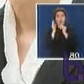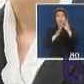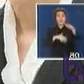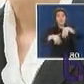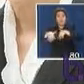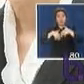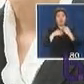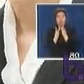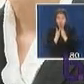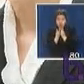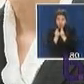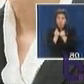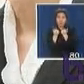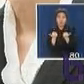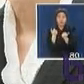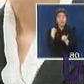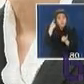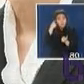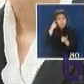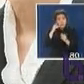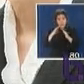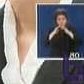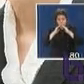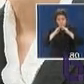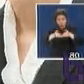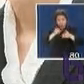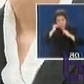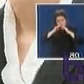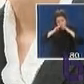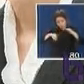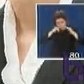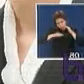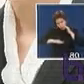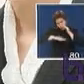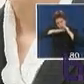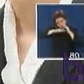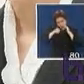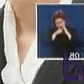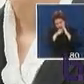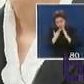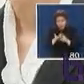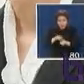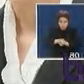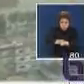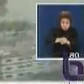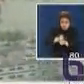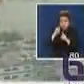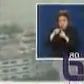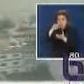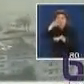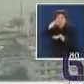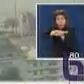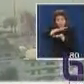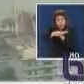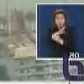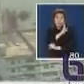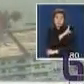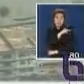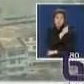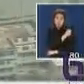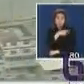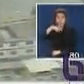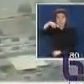เร็วค่ะตั้งแต่การฟื้นฟูที่อยู่อาศัยการฟื้นฟูโรงเรียนโรงพยาบาลที่ได้รับความเสียห